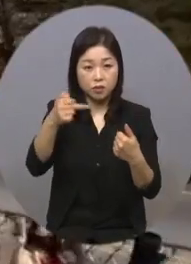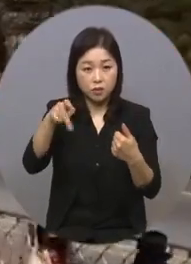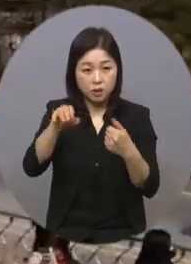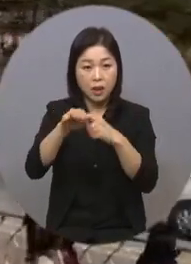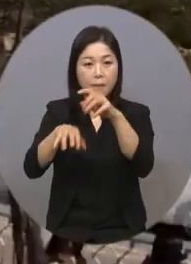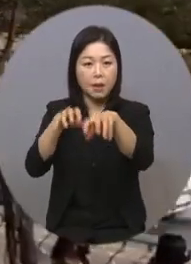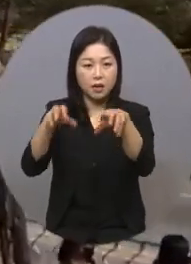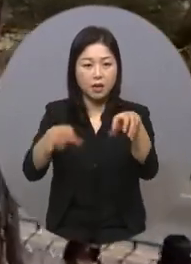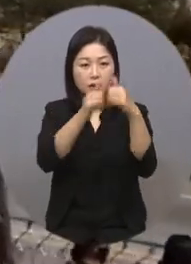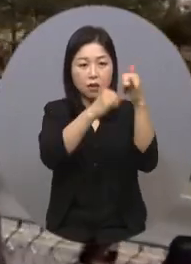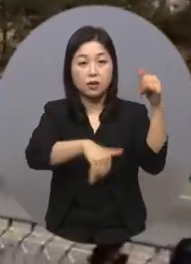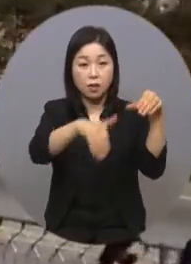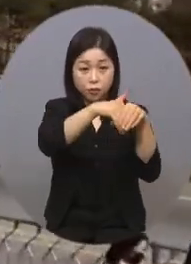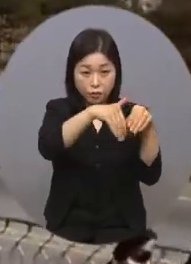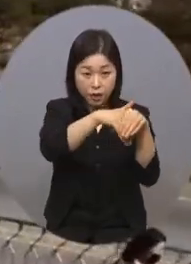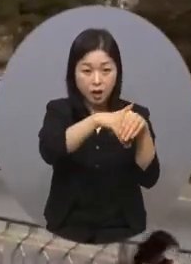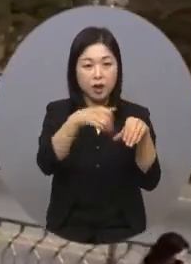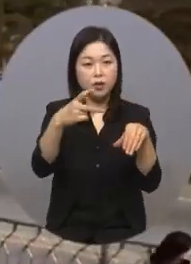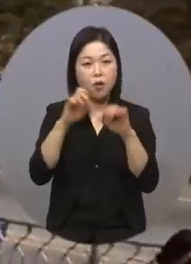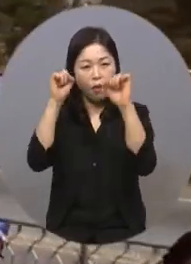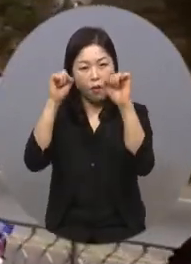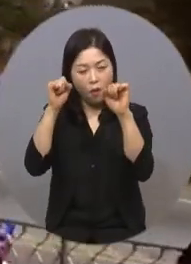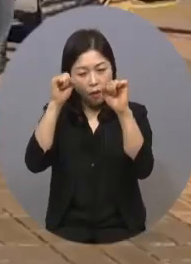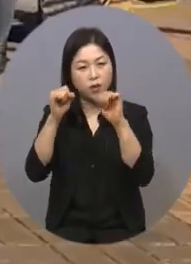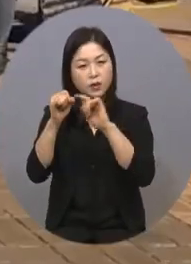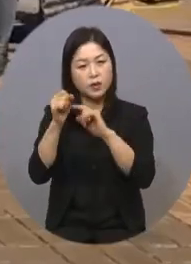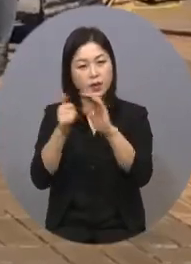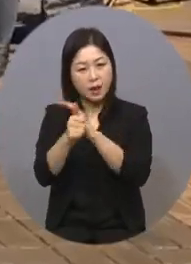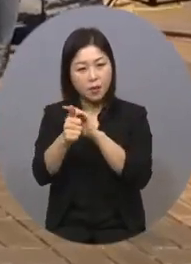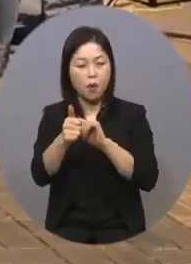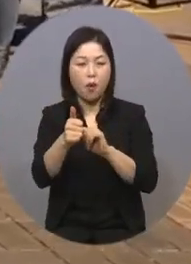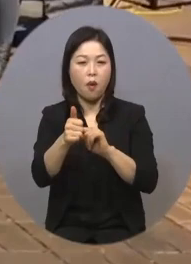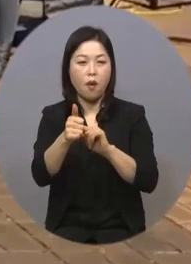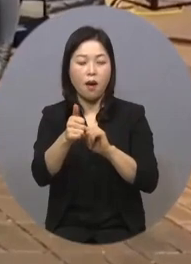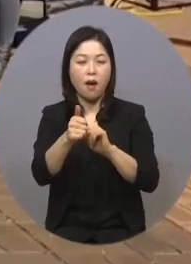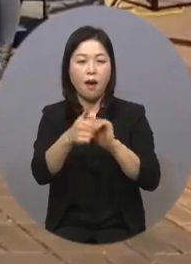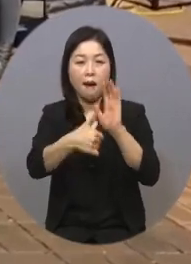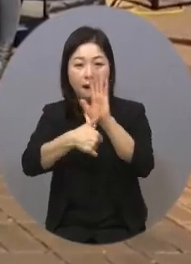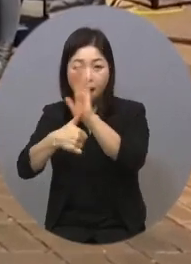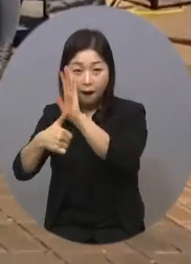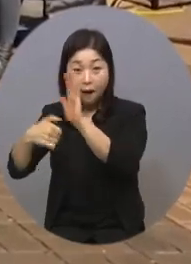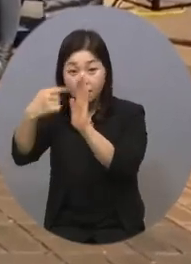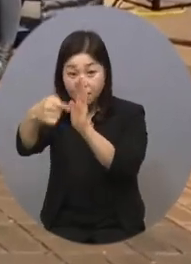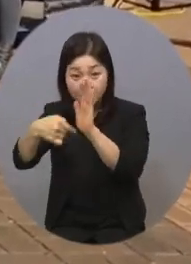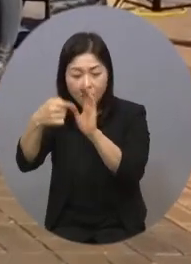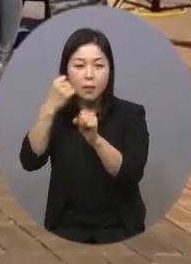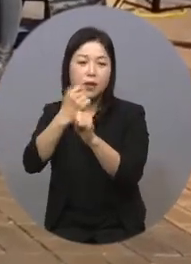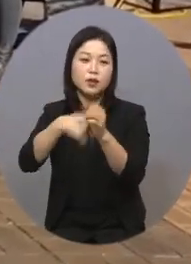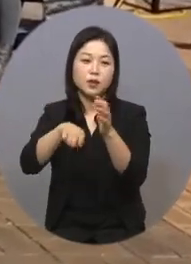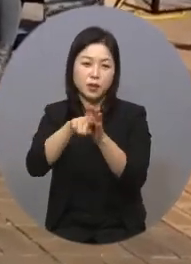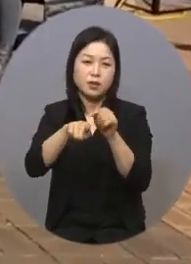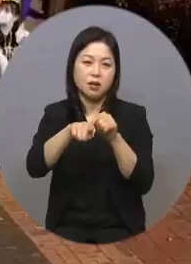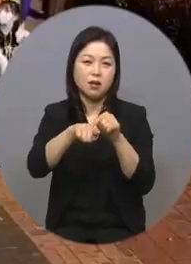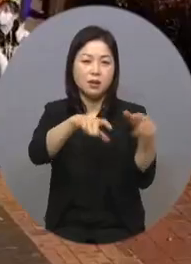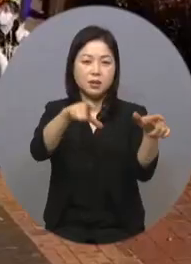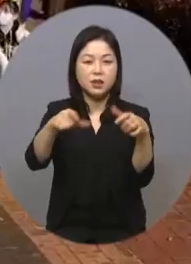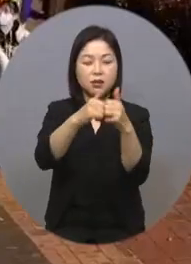향유와 스포츠메카의 녹양마을 브랜드 활성화 등 주민이 함께하는 복지사각지대 제로